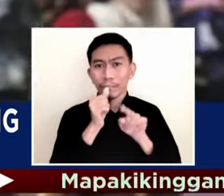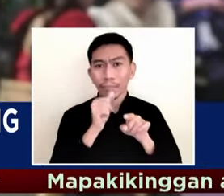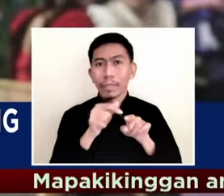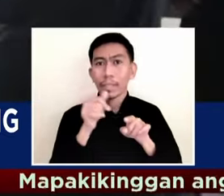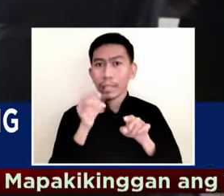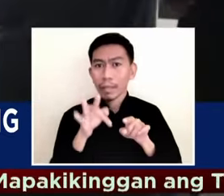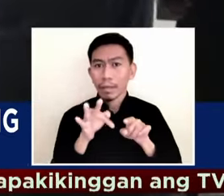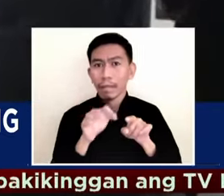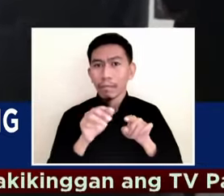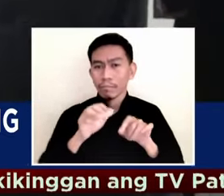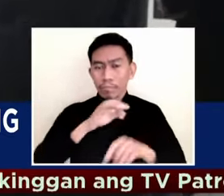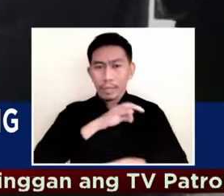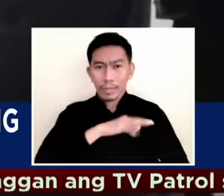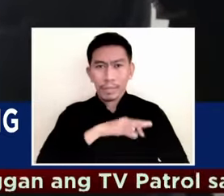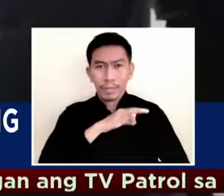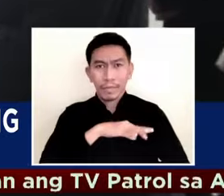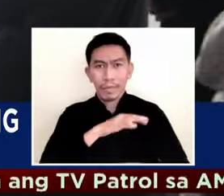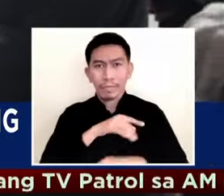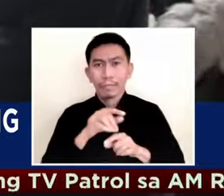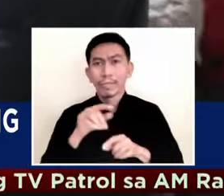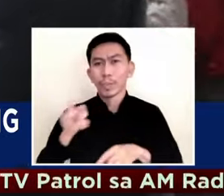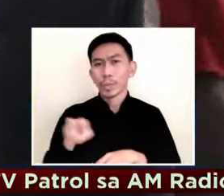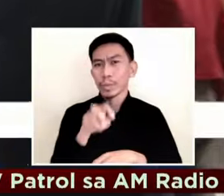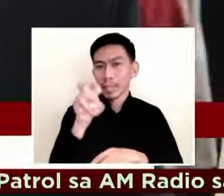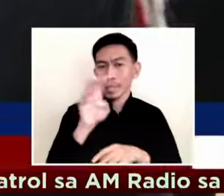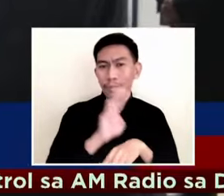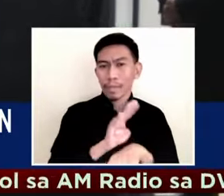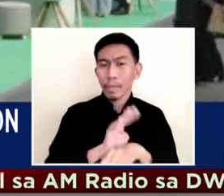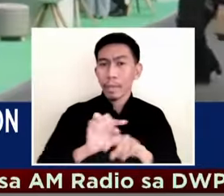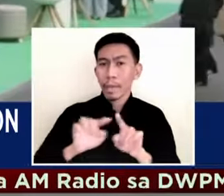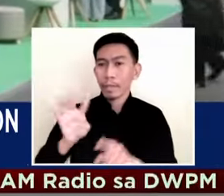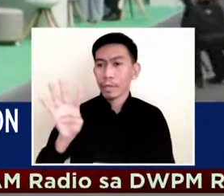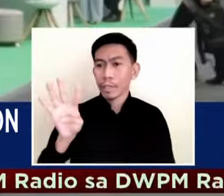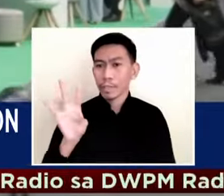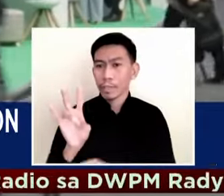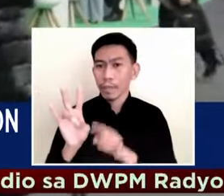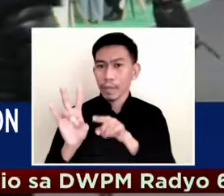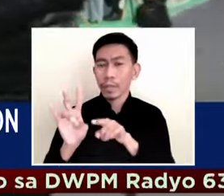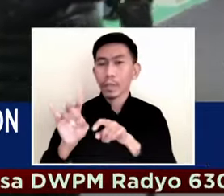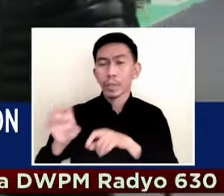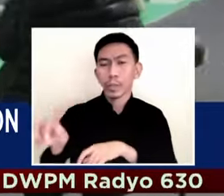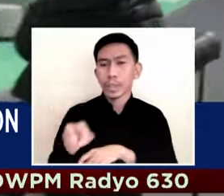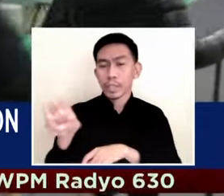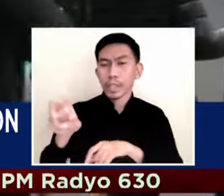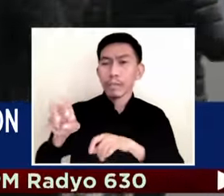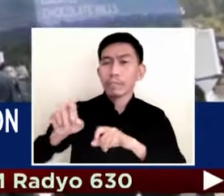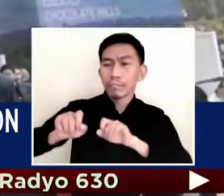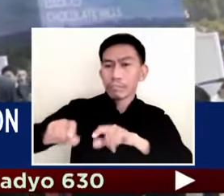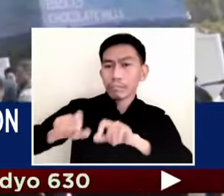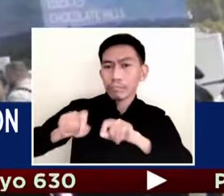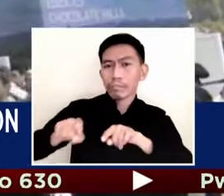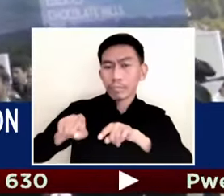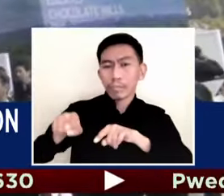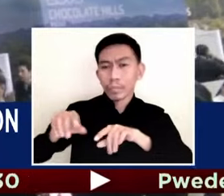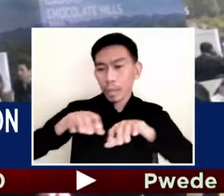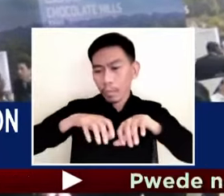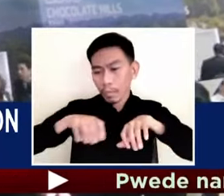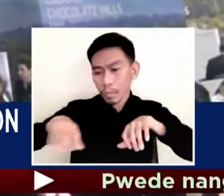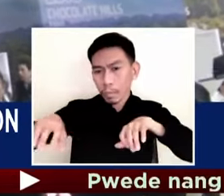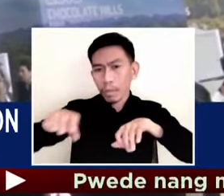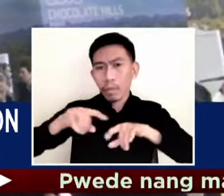tourism industry. Pero sa 47 na tourism vendors na nakilahok, isa lang ito sa mga